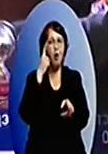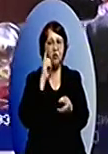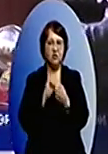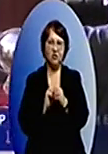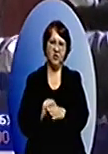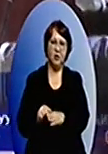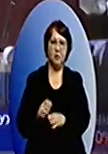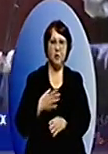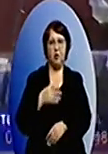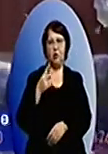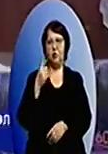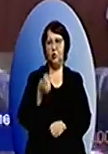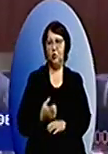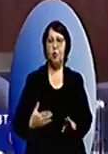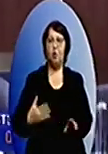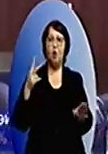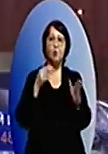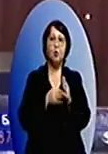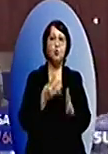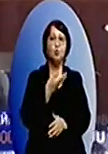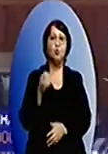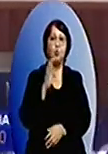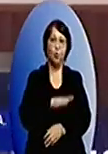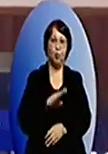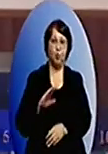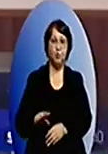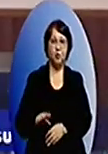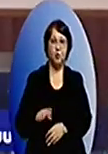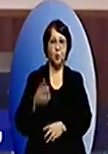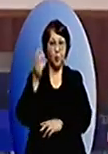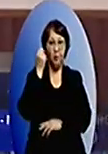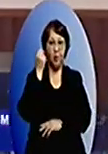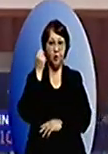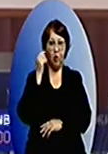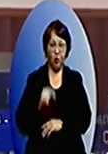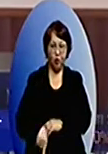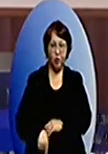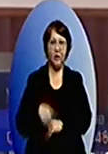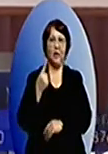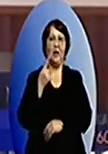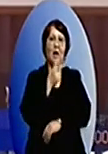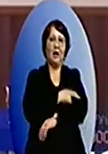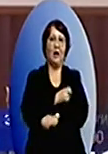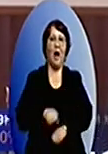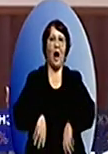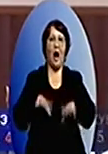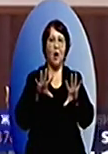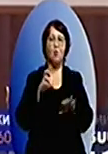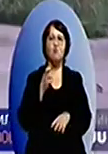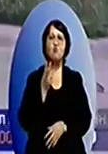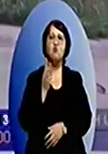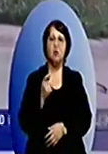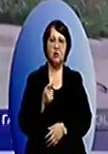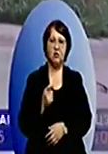2400 гаруй сурагчтай хичэлж байсан. А энэ хичээлийн жилд бол манай 1-р ангид бол 10 бүлэг нэгтгэр 300 сурагч бүртгүүлсэн